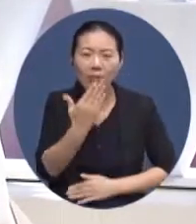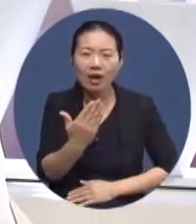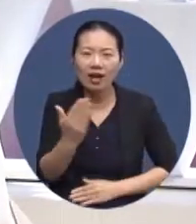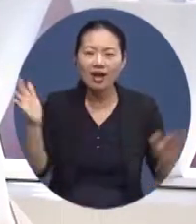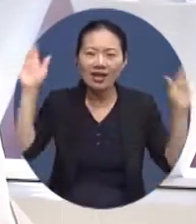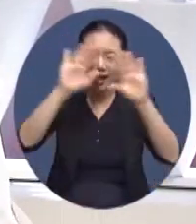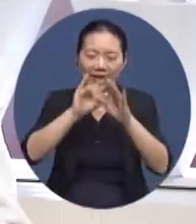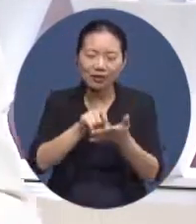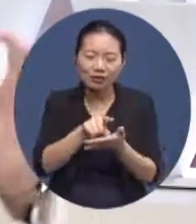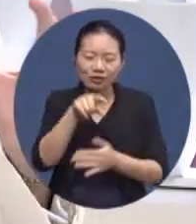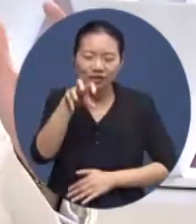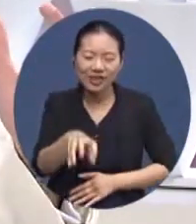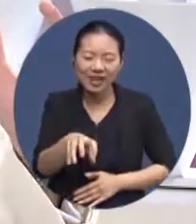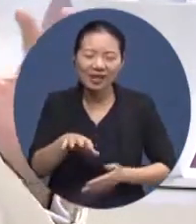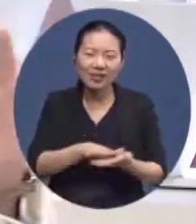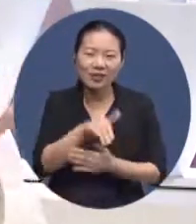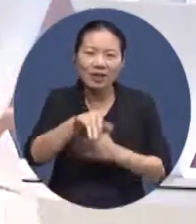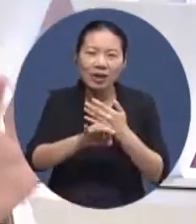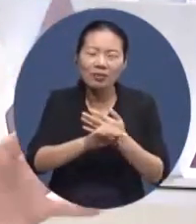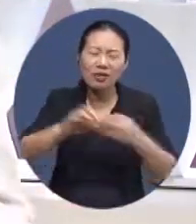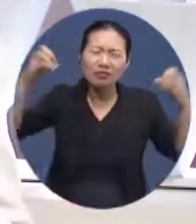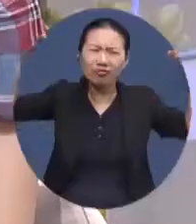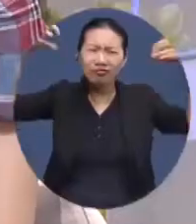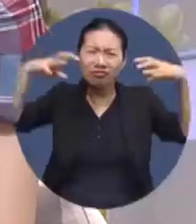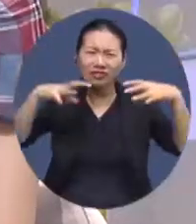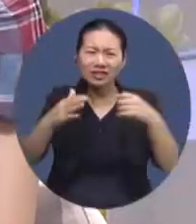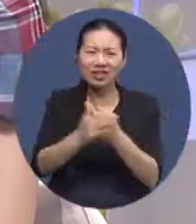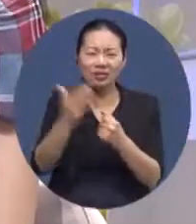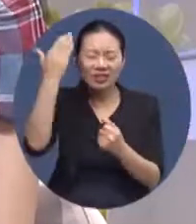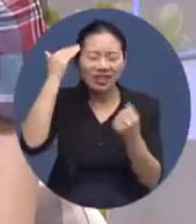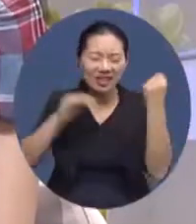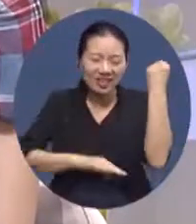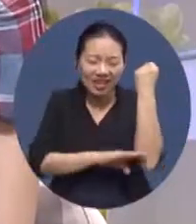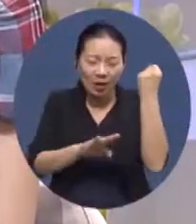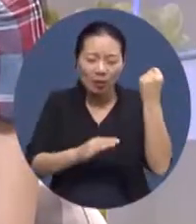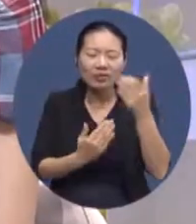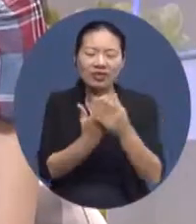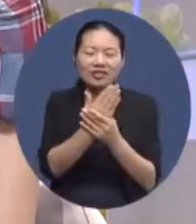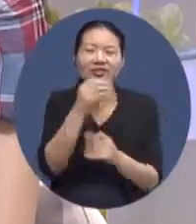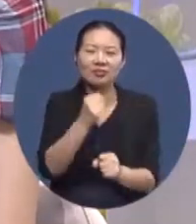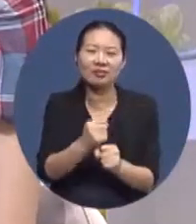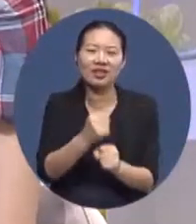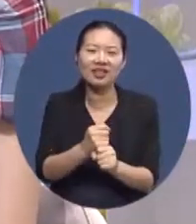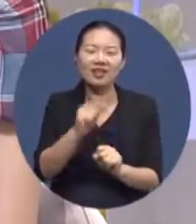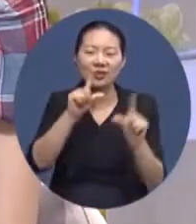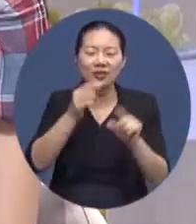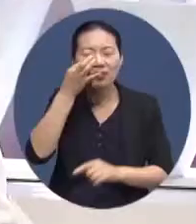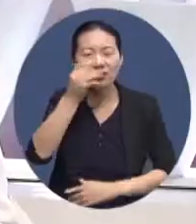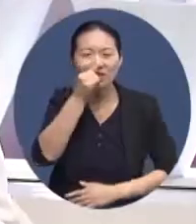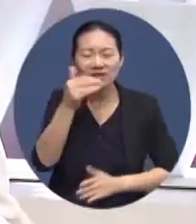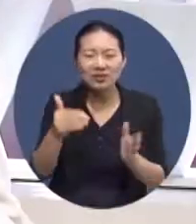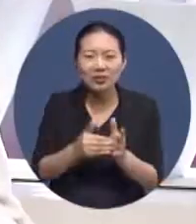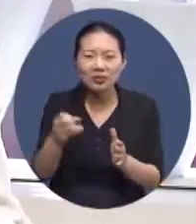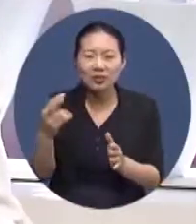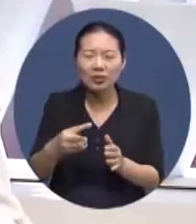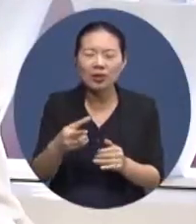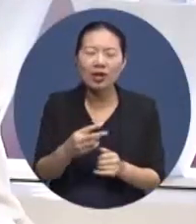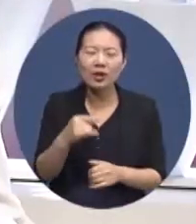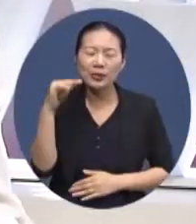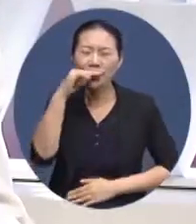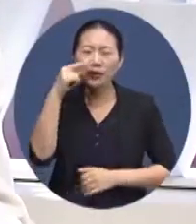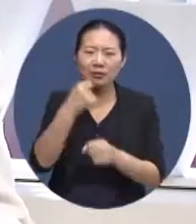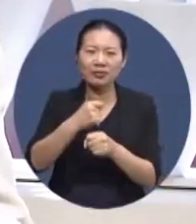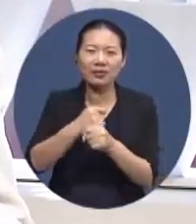놀러 가면 그렇죠? 라이트 때문에 빛이 여러 군데 비치는 모습 보여질 거고 그다음에 혼합물의 분리라고 해서 소금 만드는